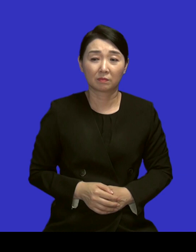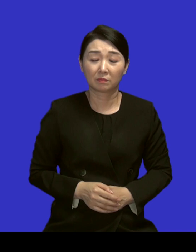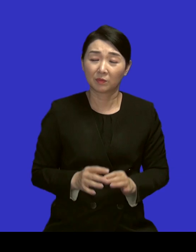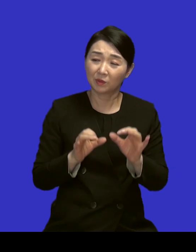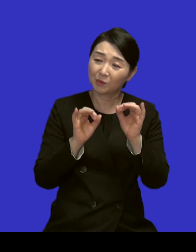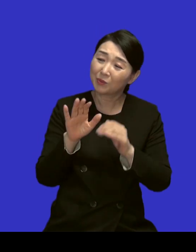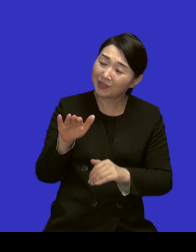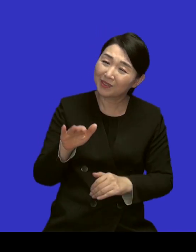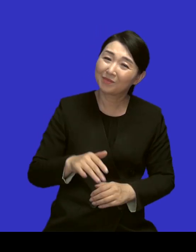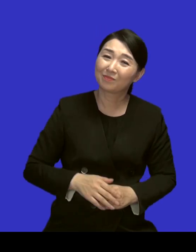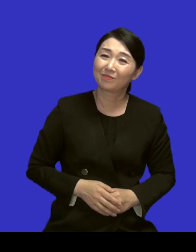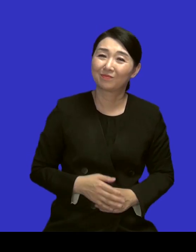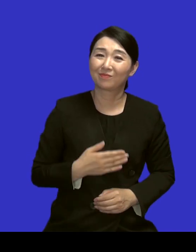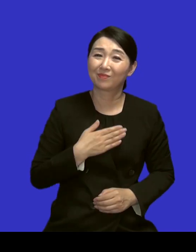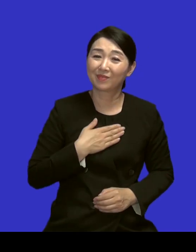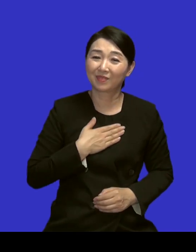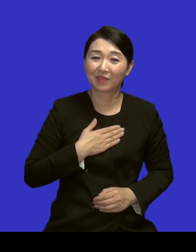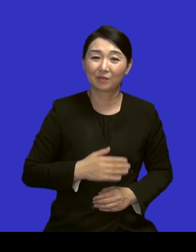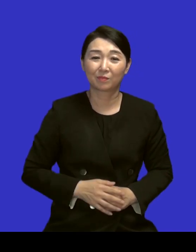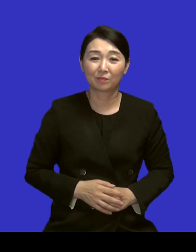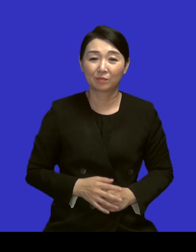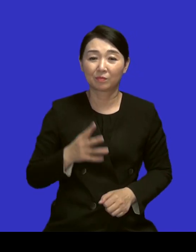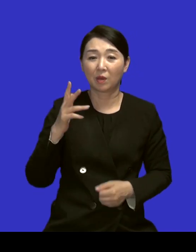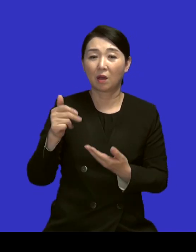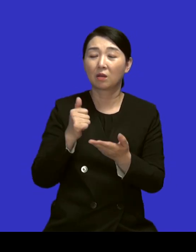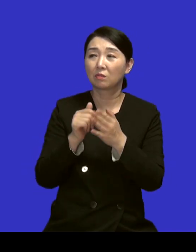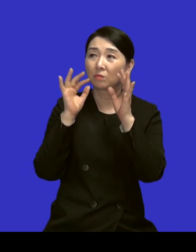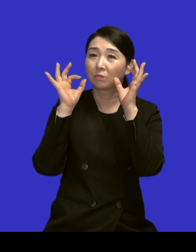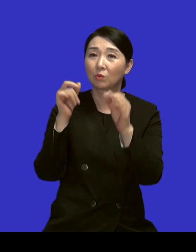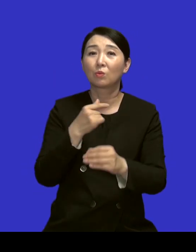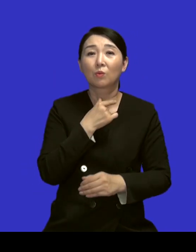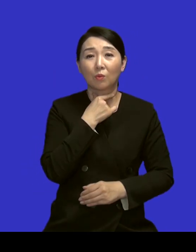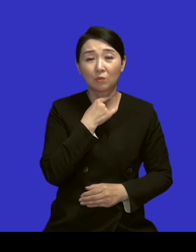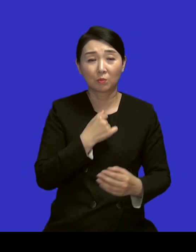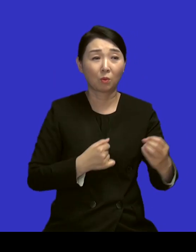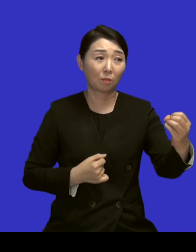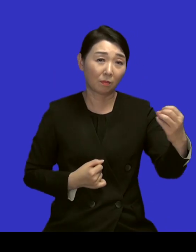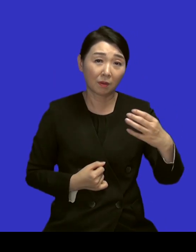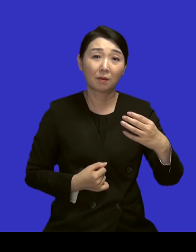전사님, 저 하나님이 너무 보고 싶어요.